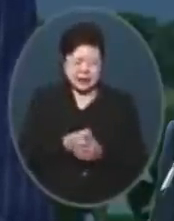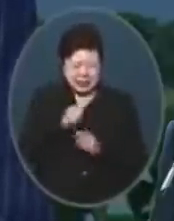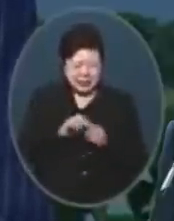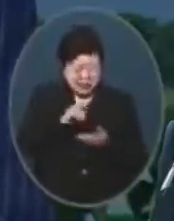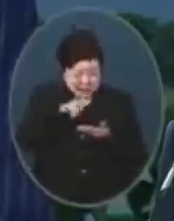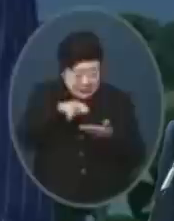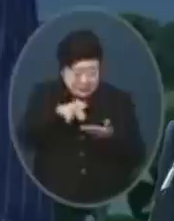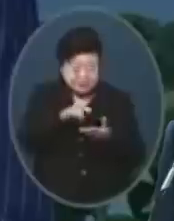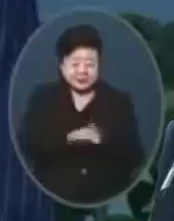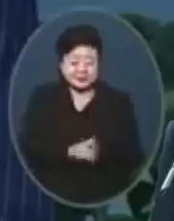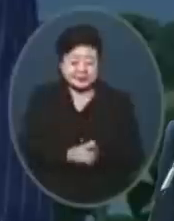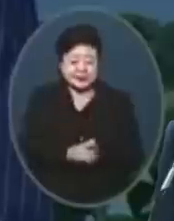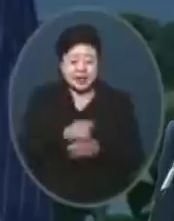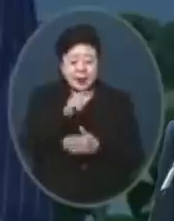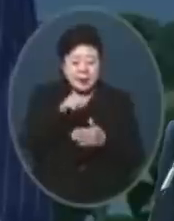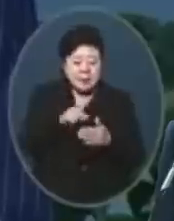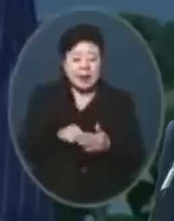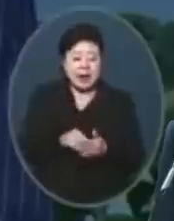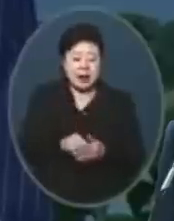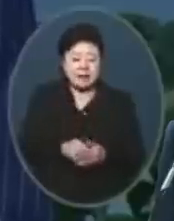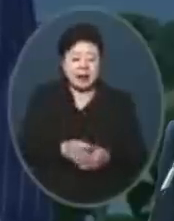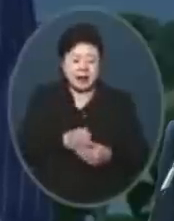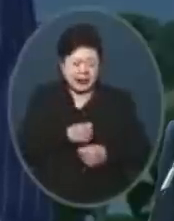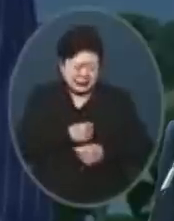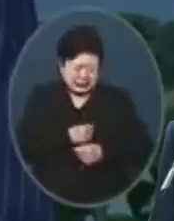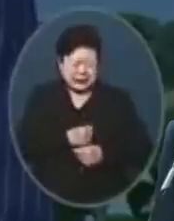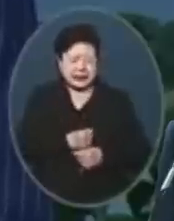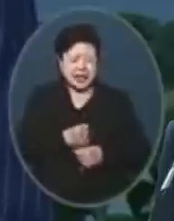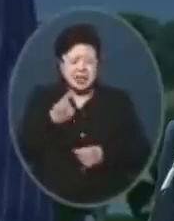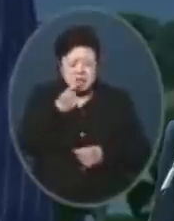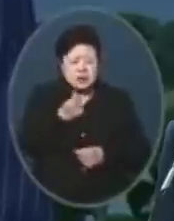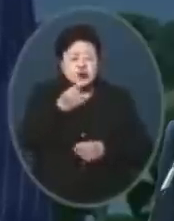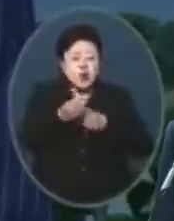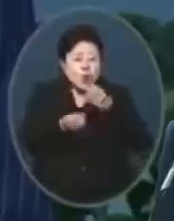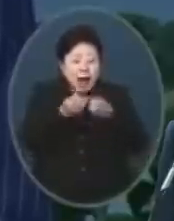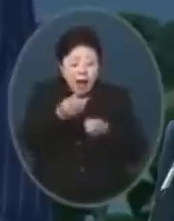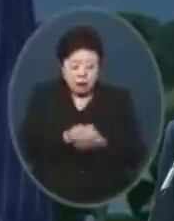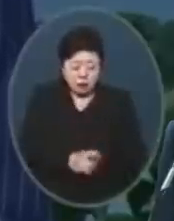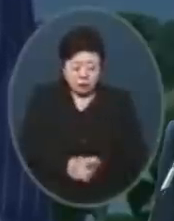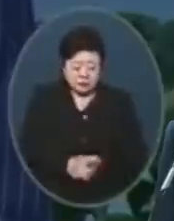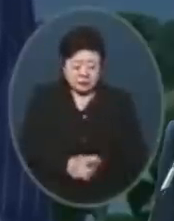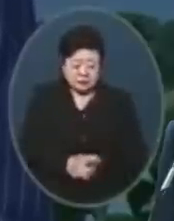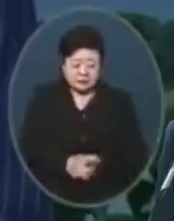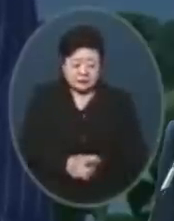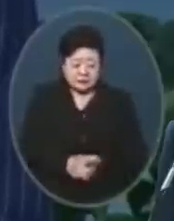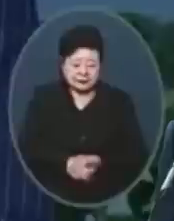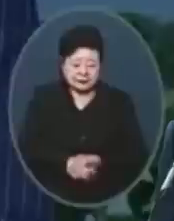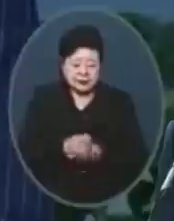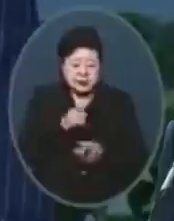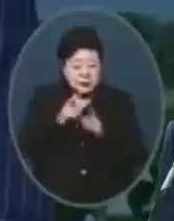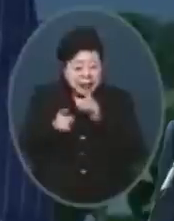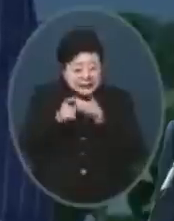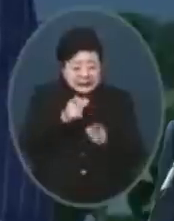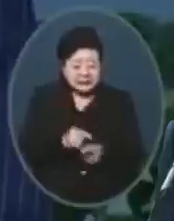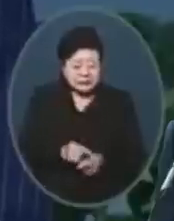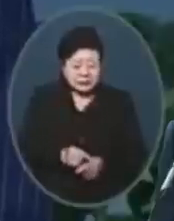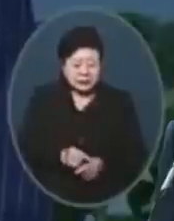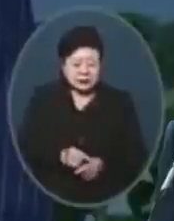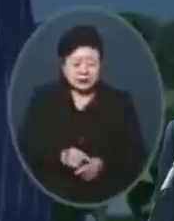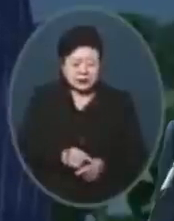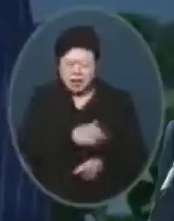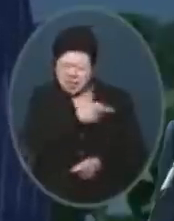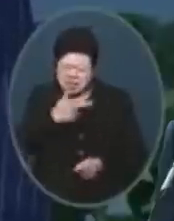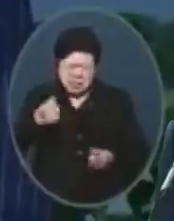말씀을 마음에 많이 간직했다가 입술로 고백하면 그 말씀이 굉장한 힘이